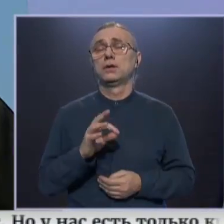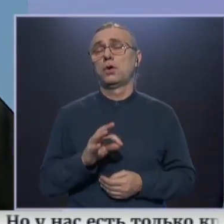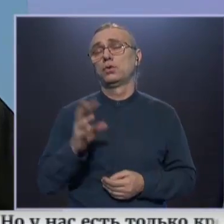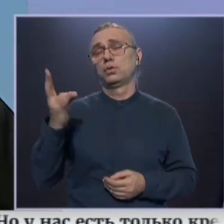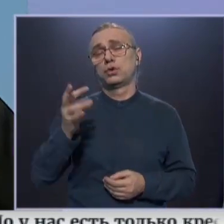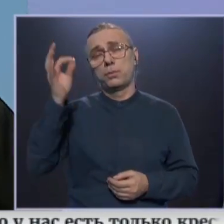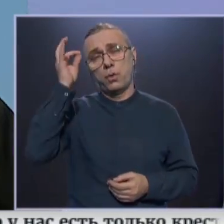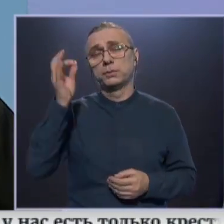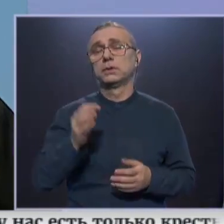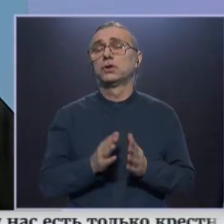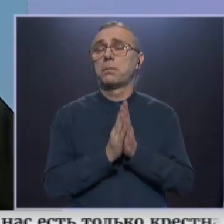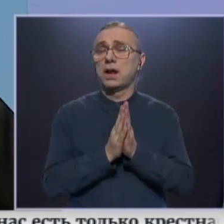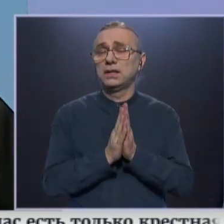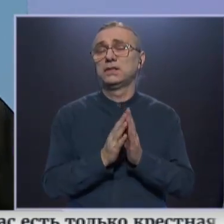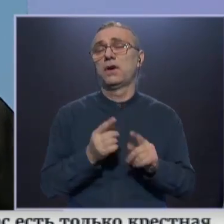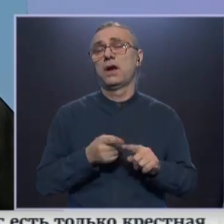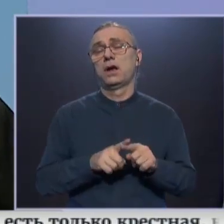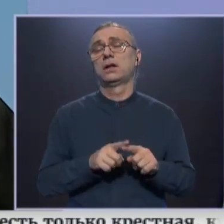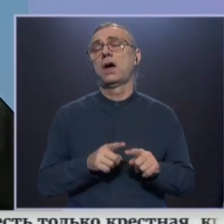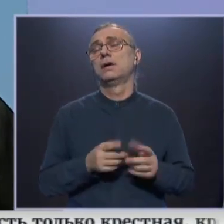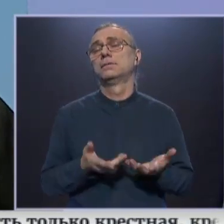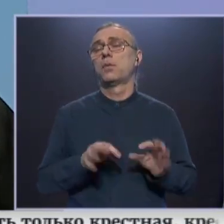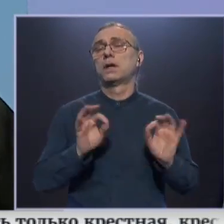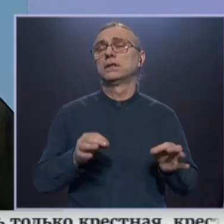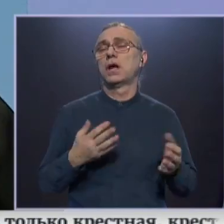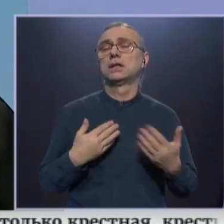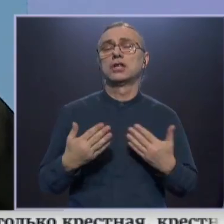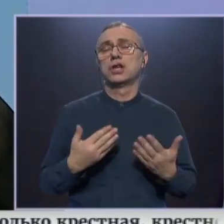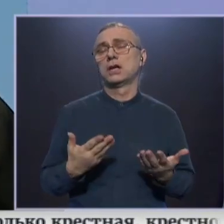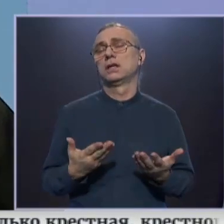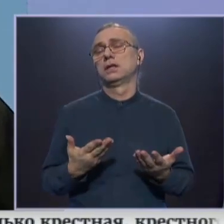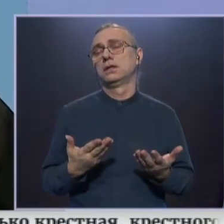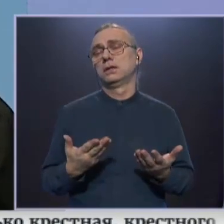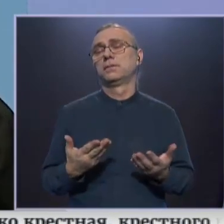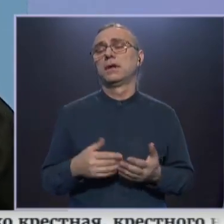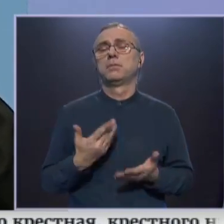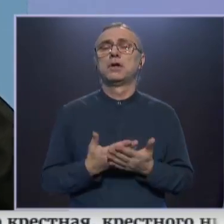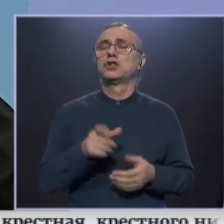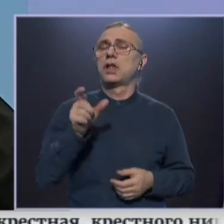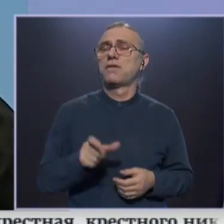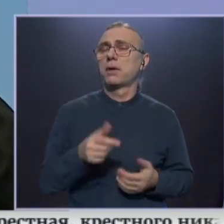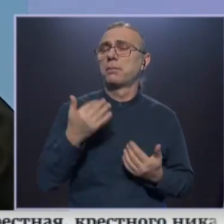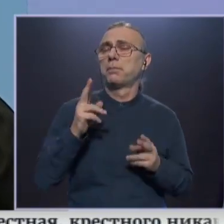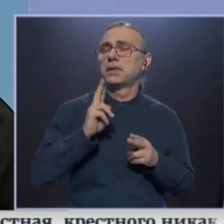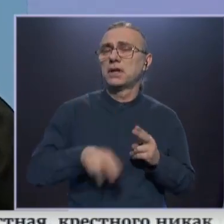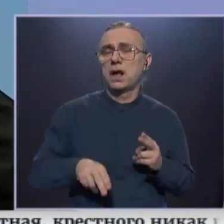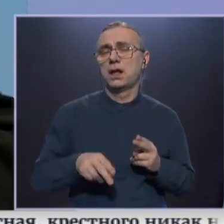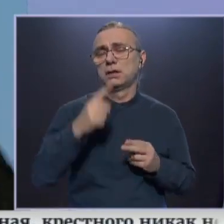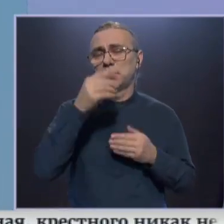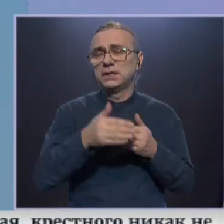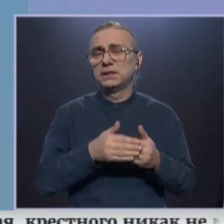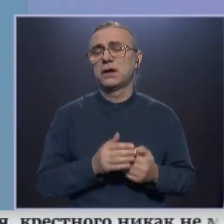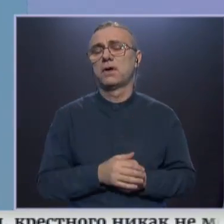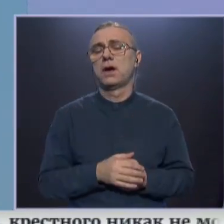богослужебная. Это просто как некоторый образец отношений. Человек потерял близкого, с которым вместе, пусть еще не сформировал,